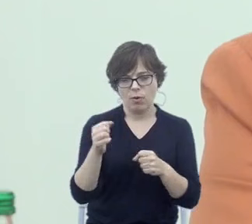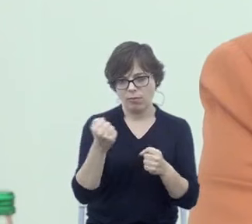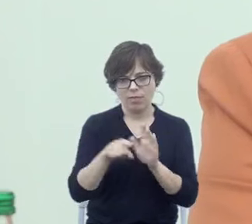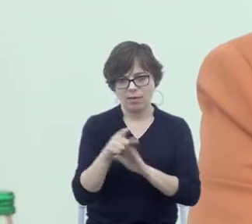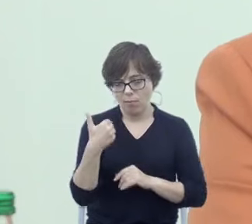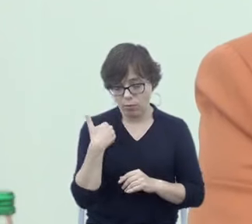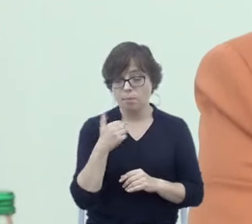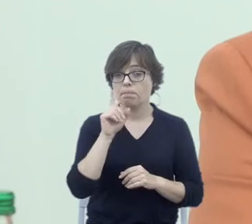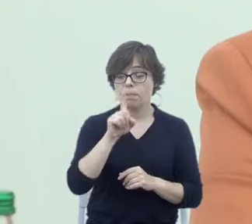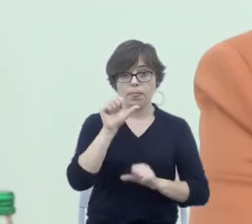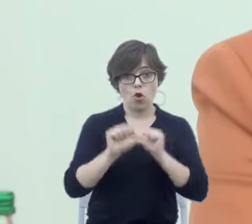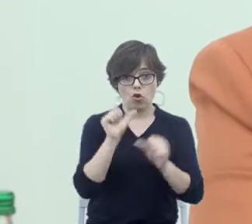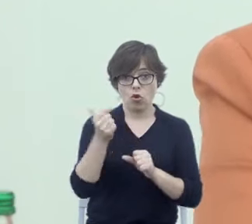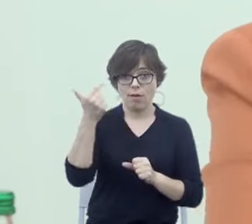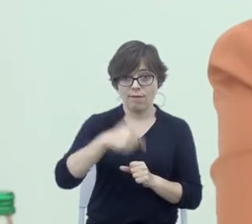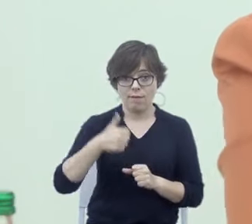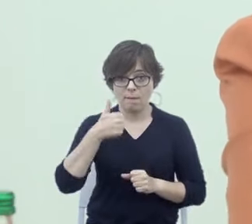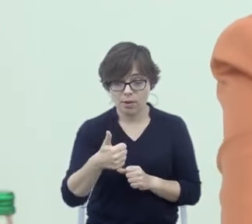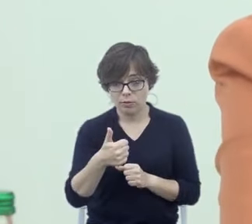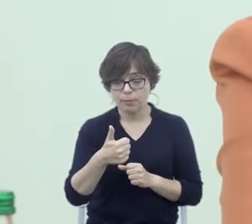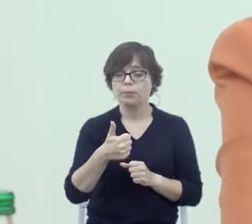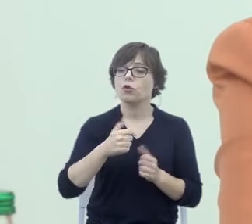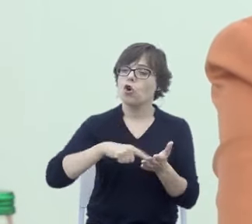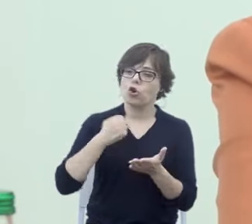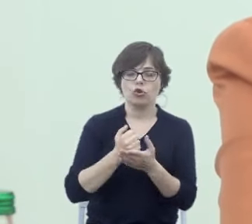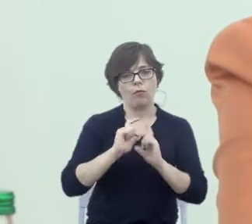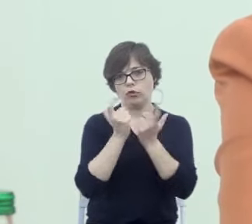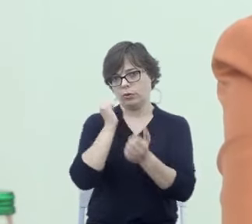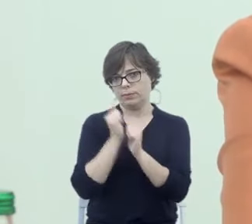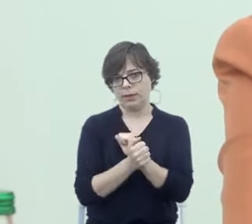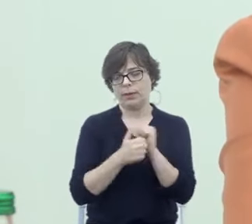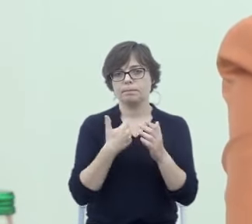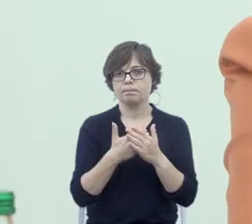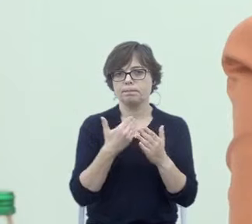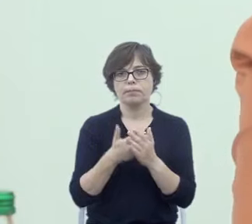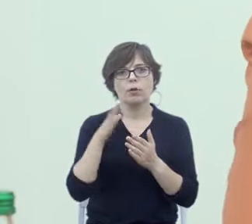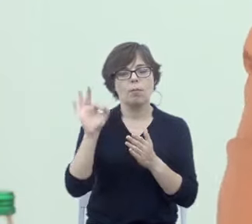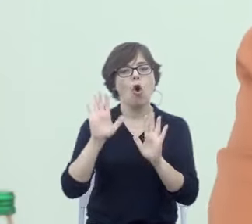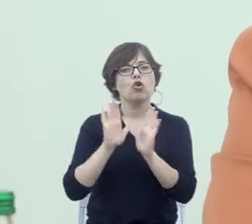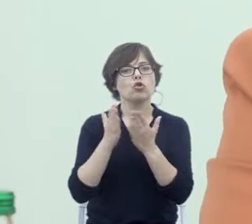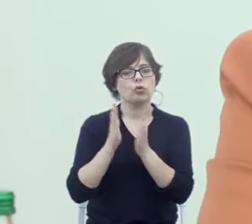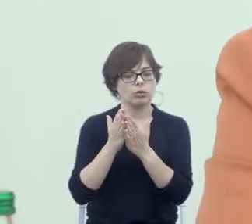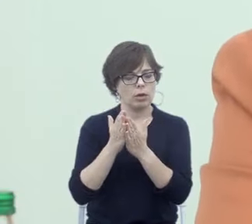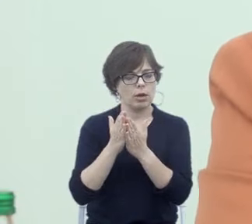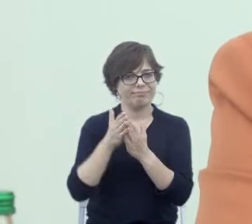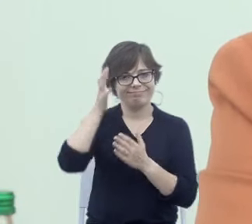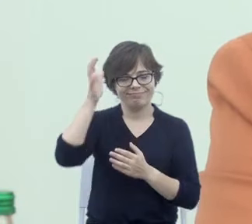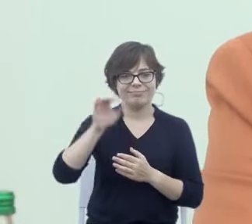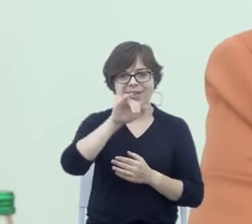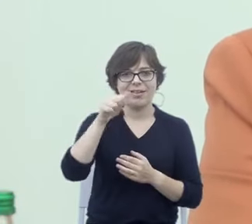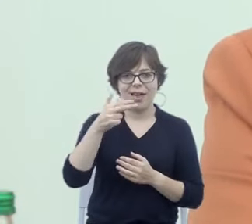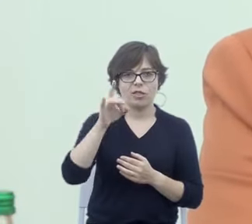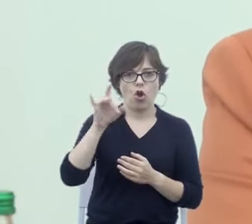w 2001 roku znów wszystko się zmienia, ponieważ wychodzi książka Jana